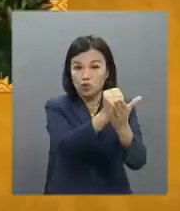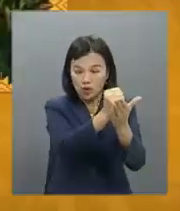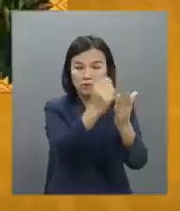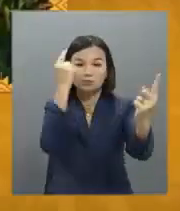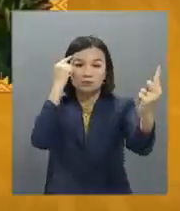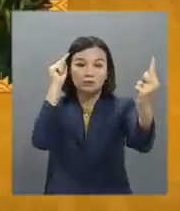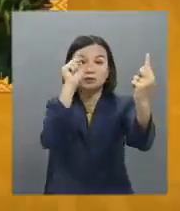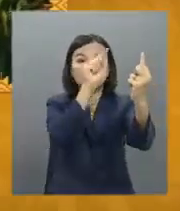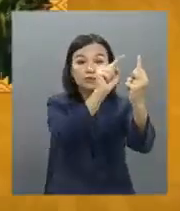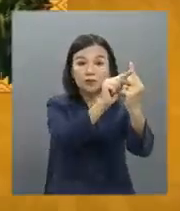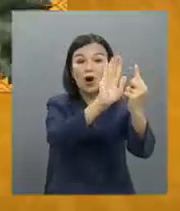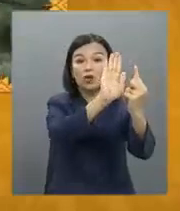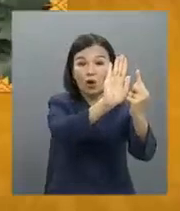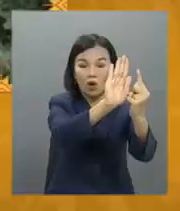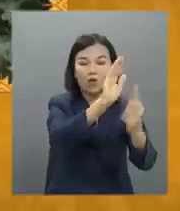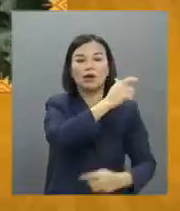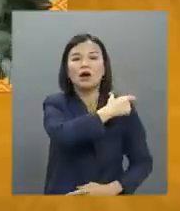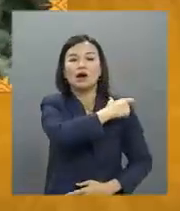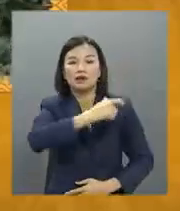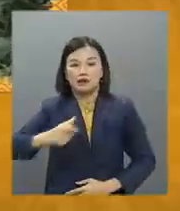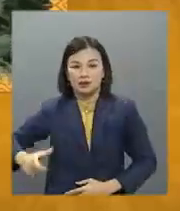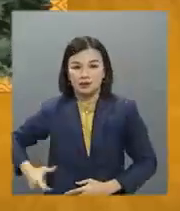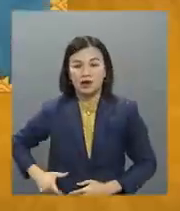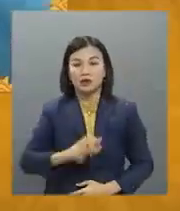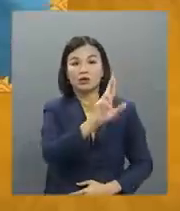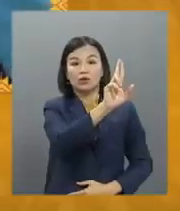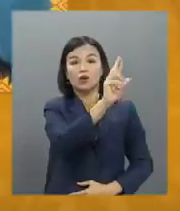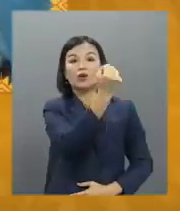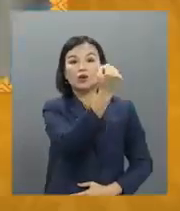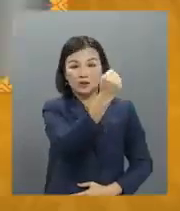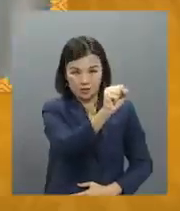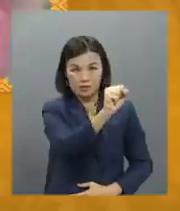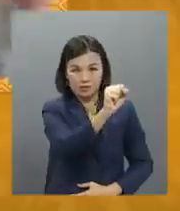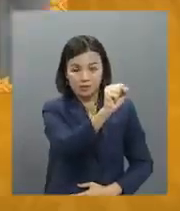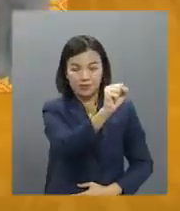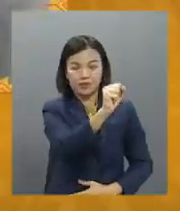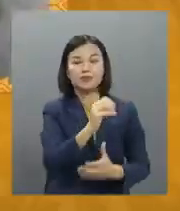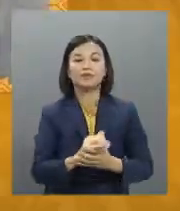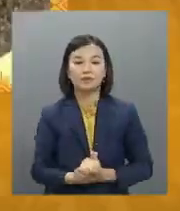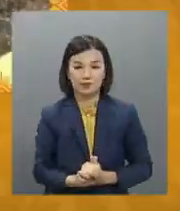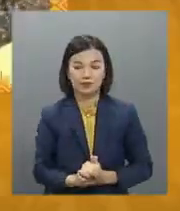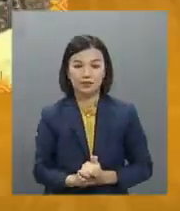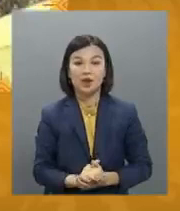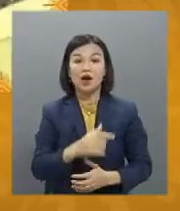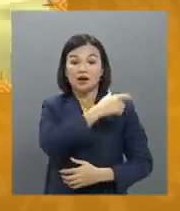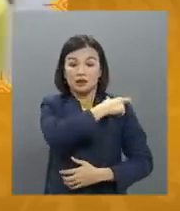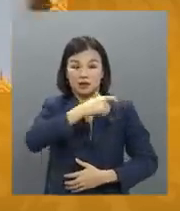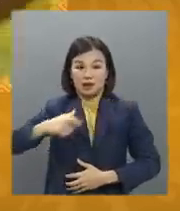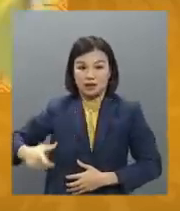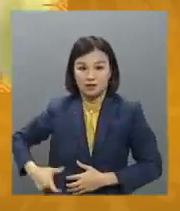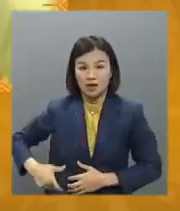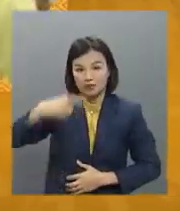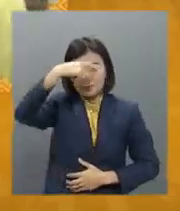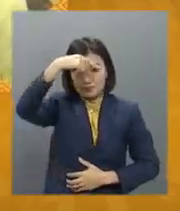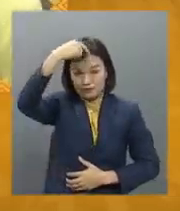การสืบสานพระราชปณิธานของพระบาทสมเด็จพระบรมชนกาธิเบศรมหาภูมิพลอดุลยเดชมหาราชบรมนาถบพิต